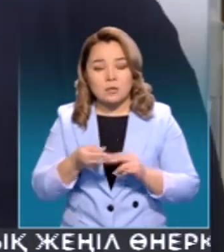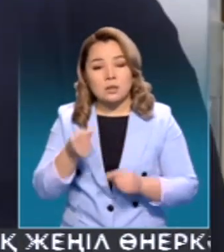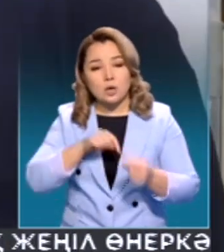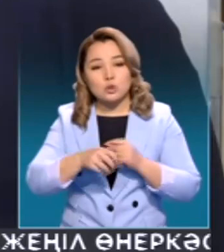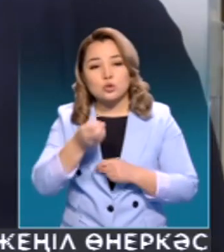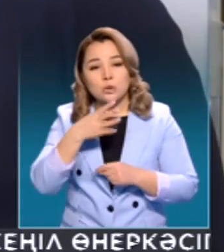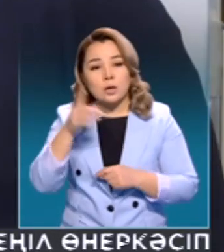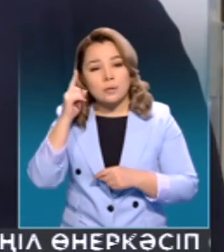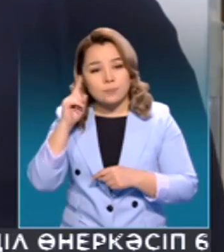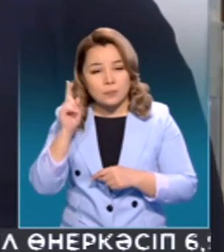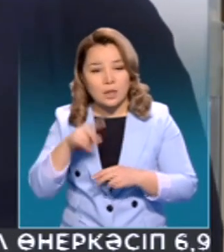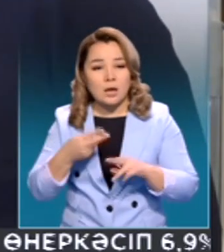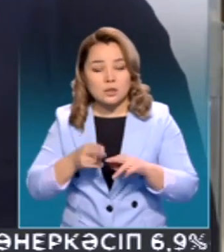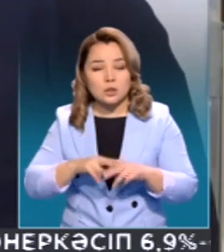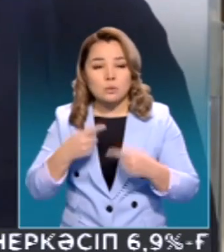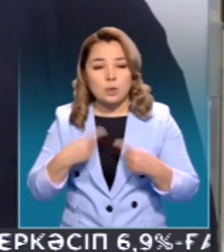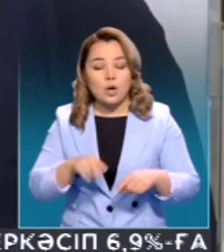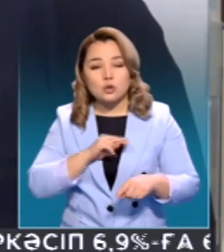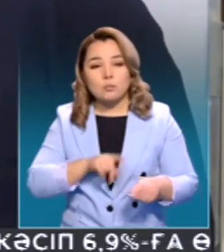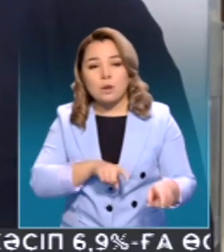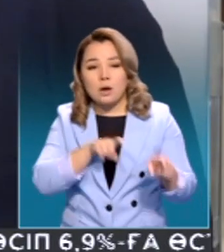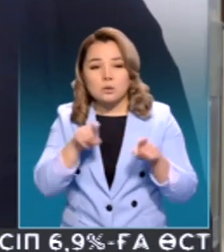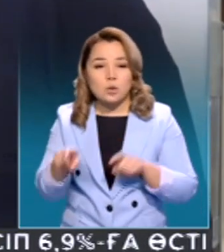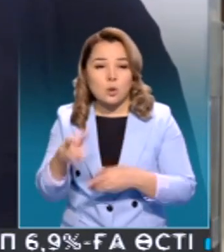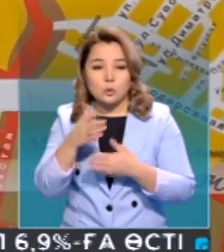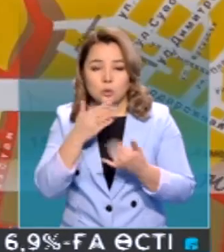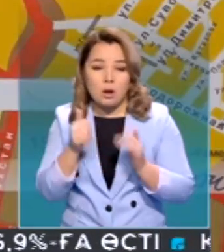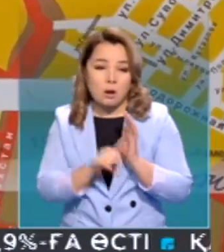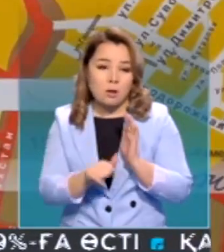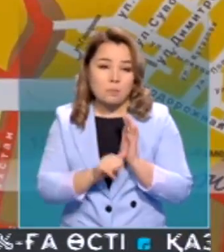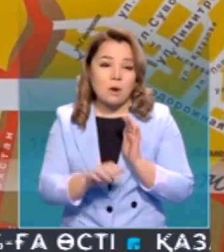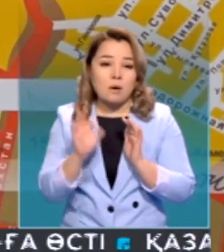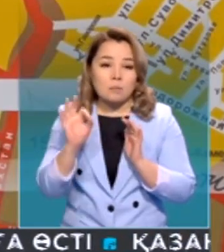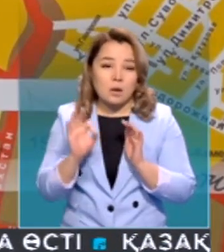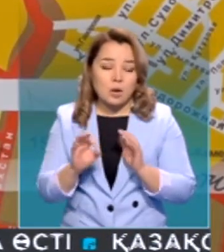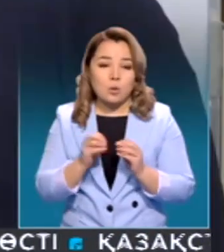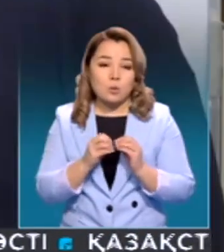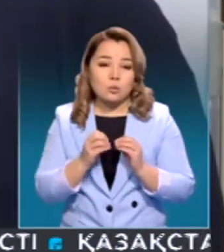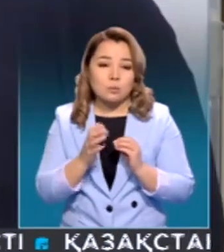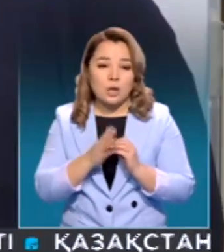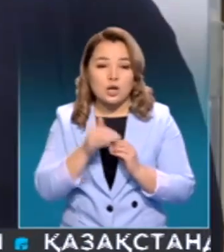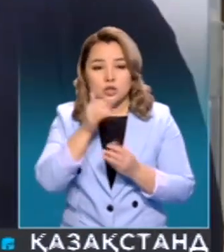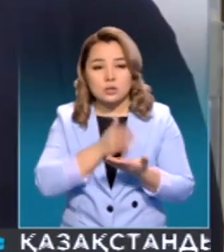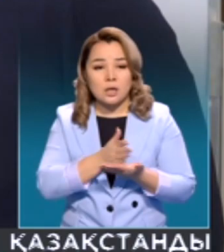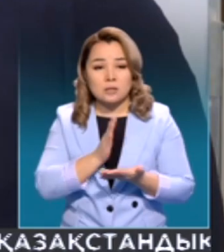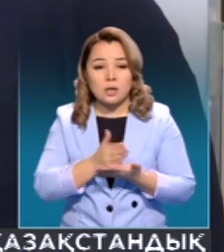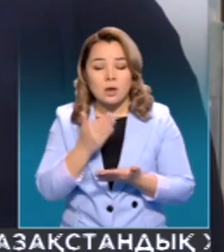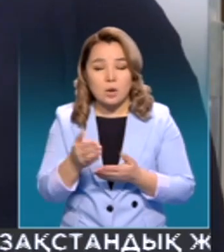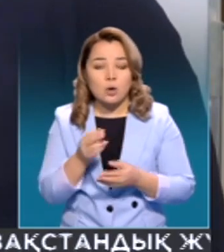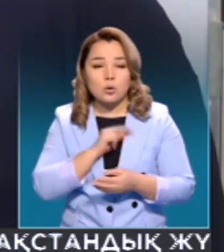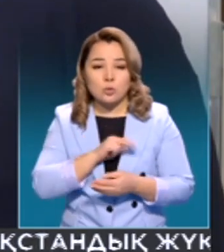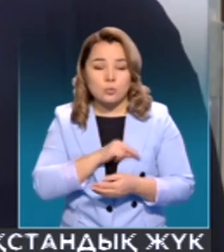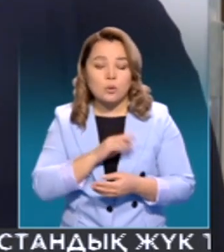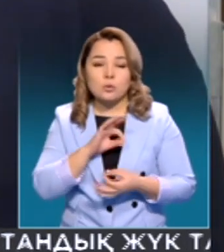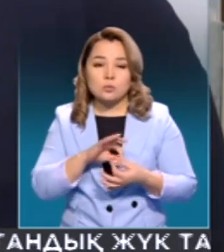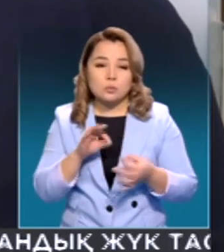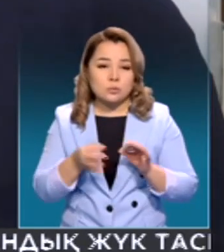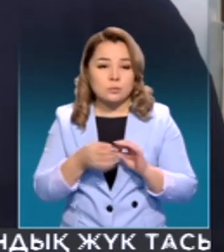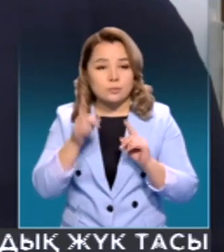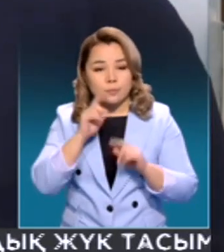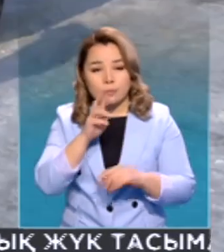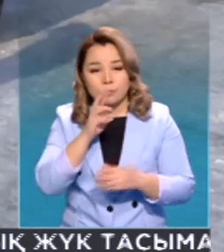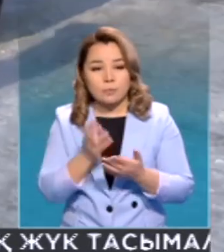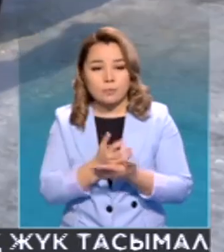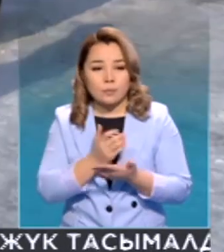жақсы түсінгендіктен басқа жумысқа ауыспайды. Қазір жумушчулардың 60% осы жерде 10-15 жыл істегендер. Әрине, жұмыс оңай емес, бірақ ең бастысы